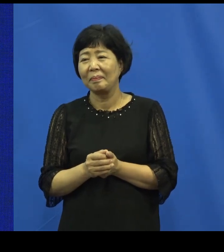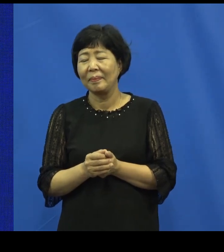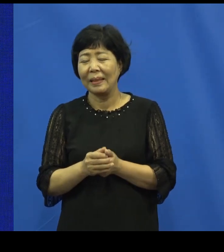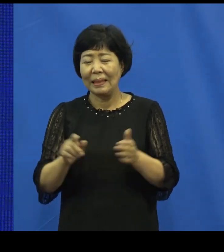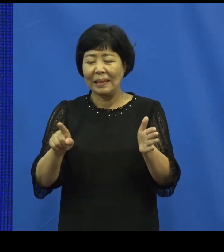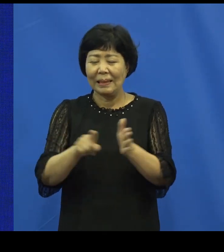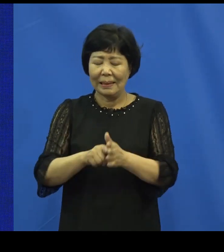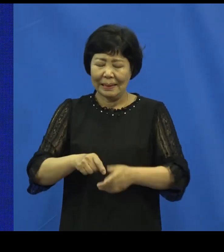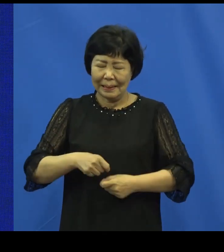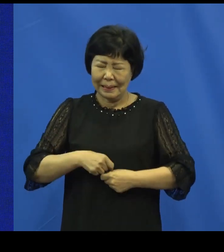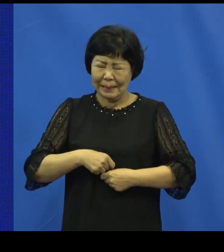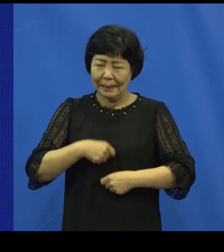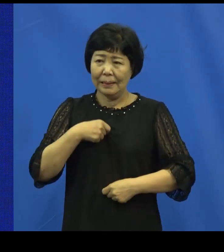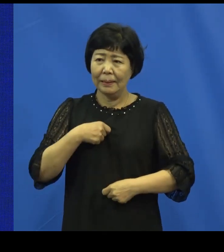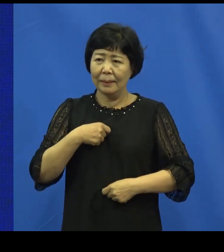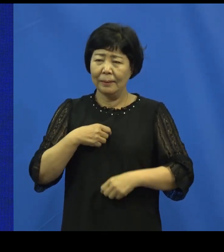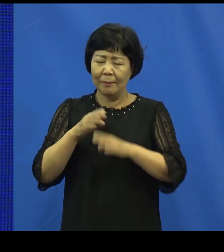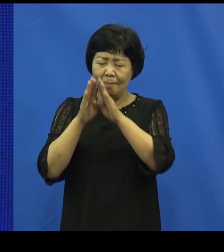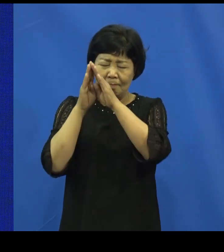신실한 거, 이중적이지 않아.